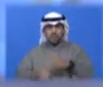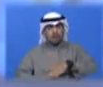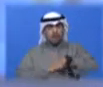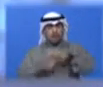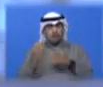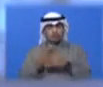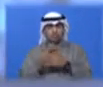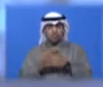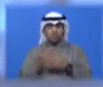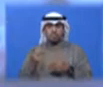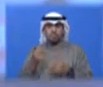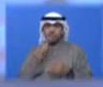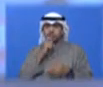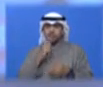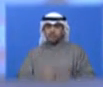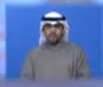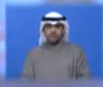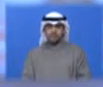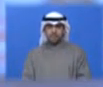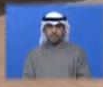الأمراض المزمنة غير المعدية.